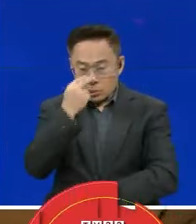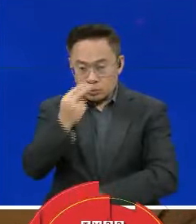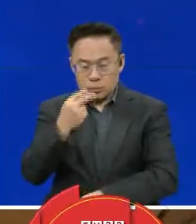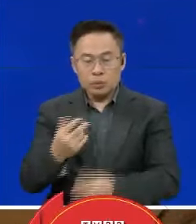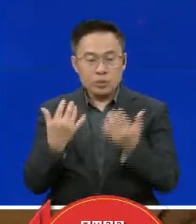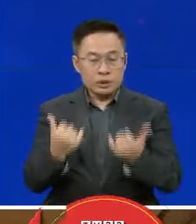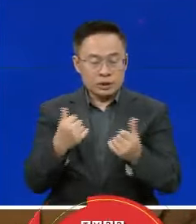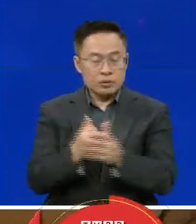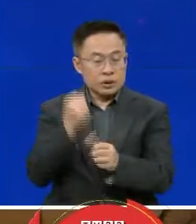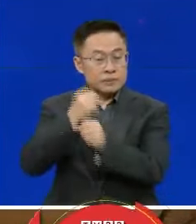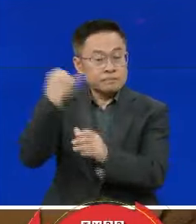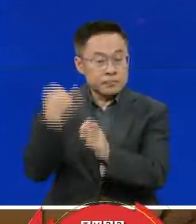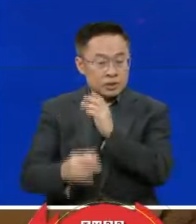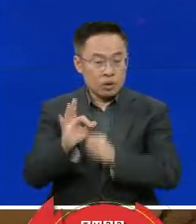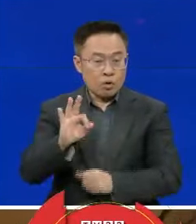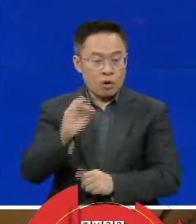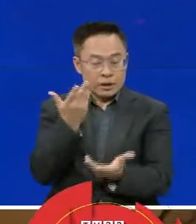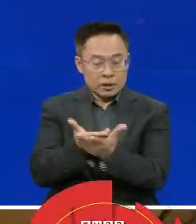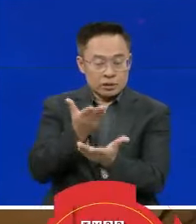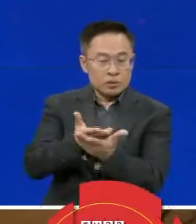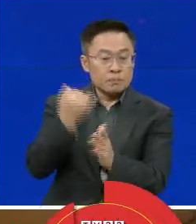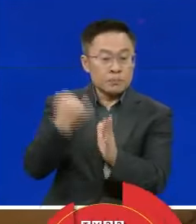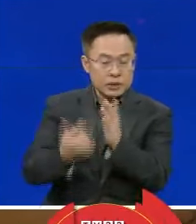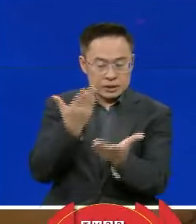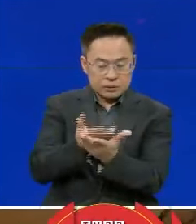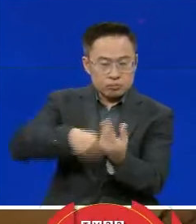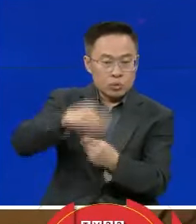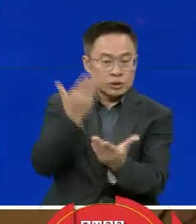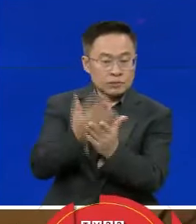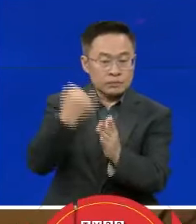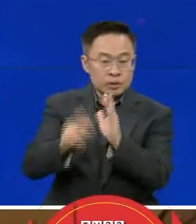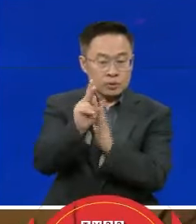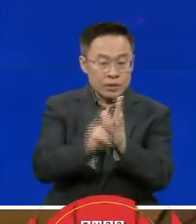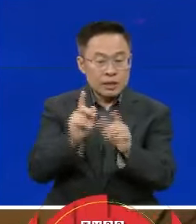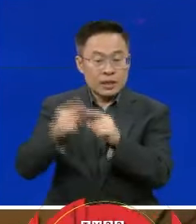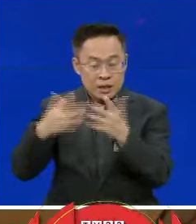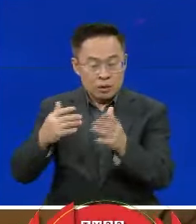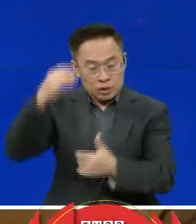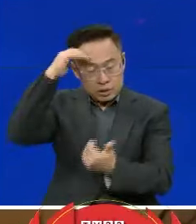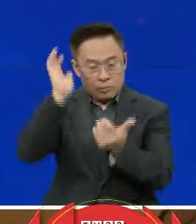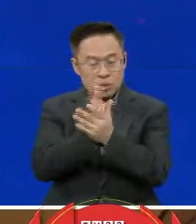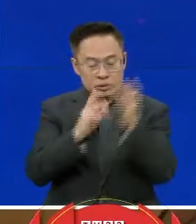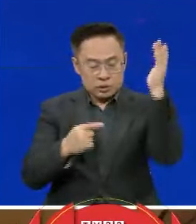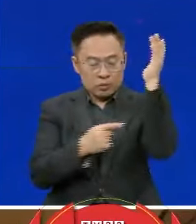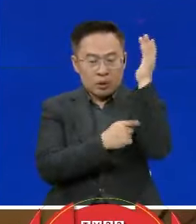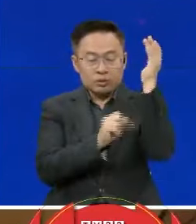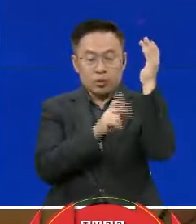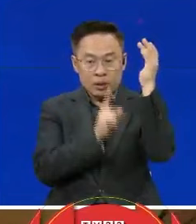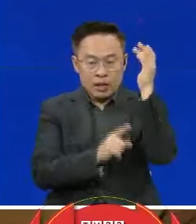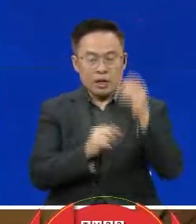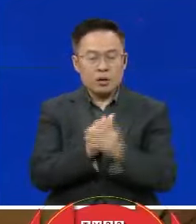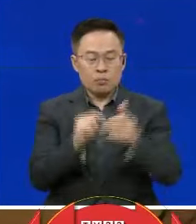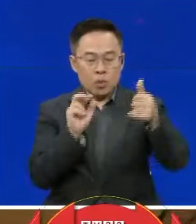ำเนินคดีในข้อหาฟอกเงินแล้วตำรวจสืบสวนภูธรจังหวัดสงขลายังมีการแจ้งข้อหาม.148และ